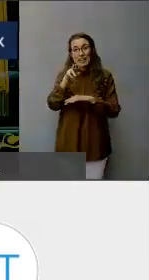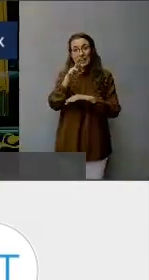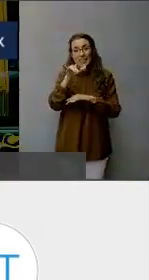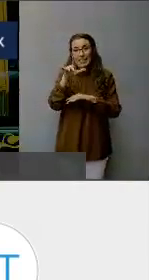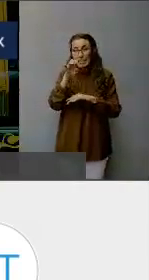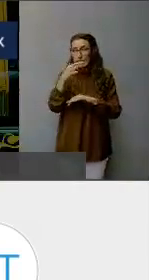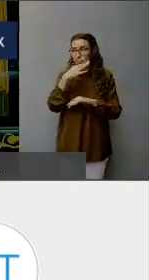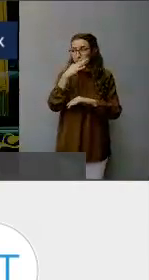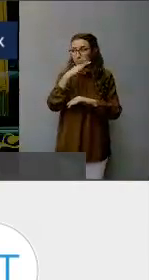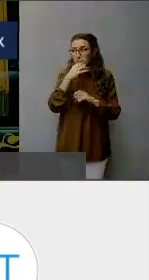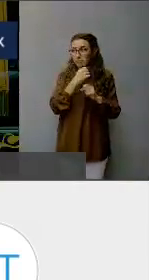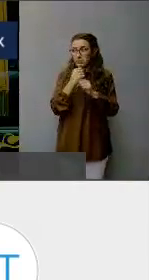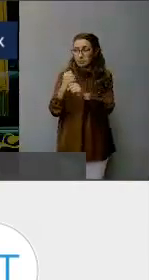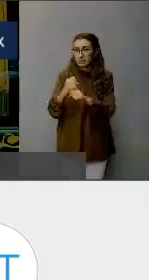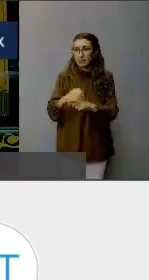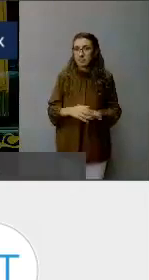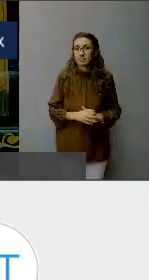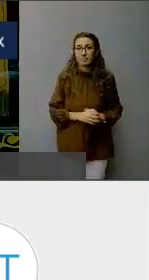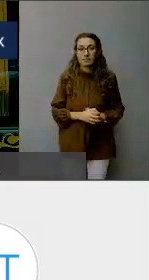parola